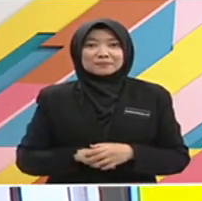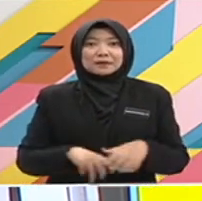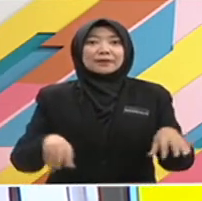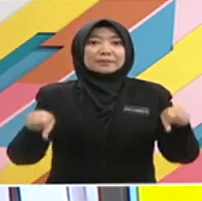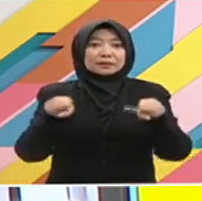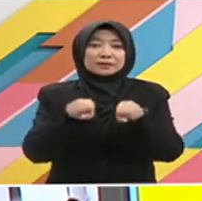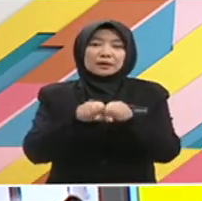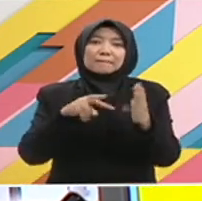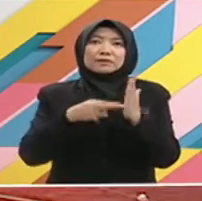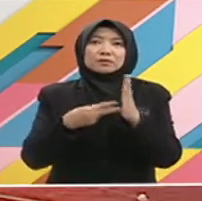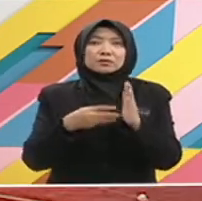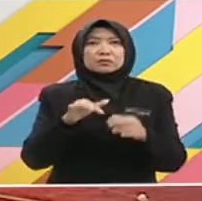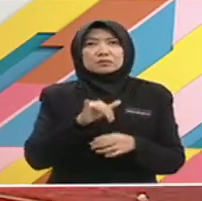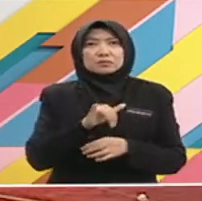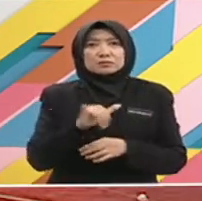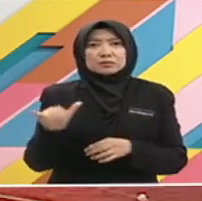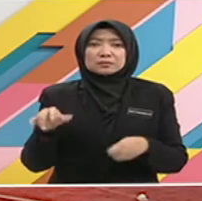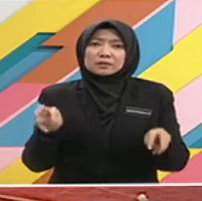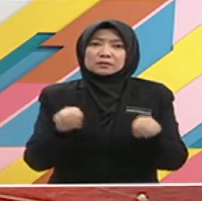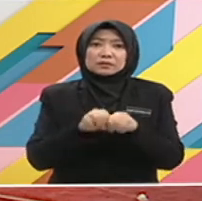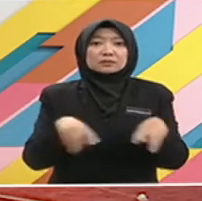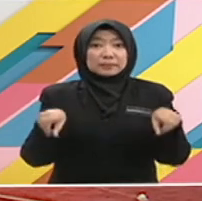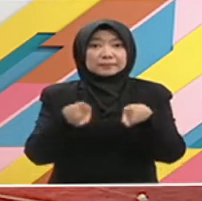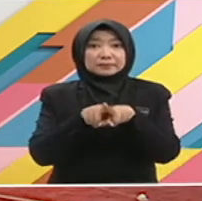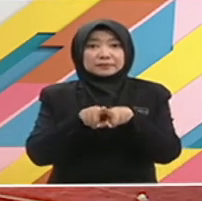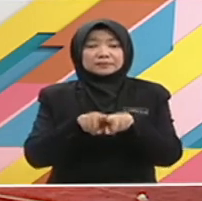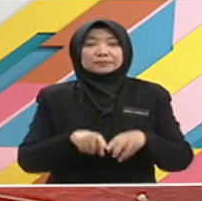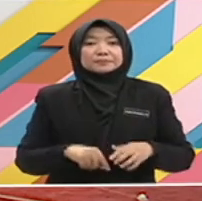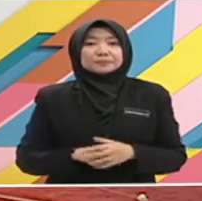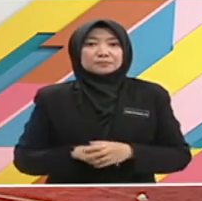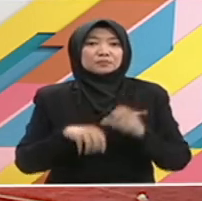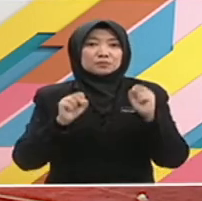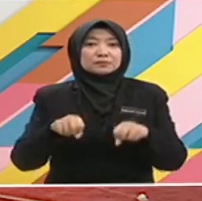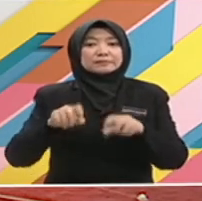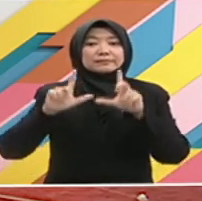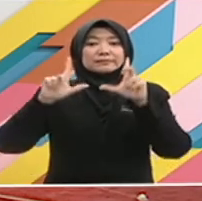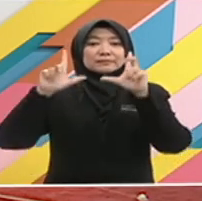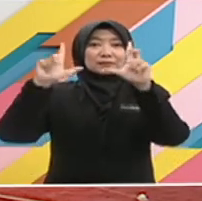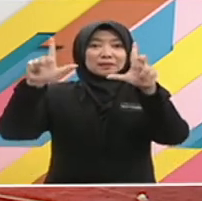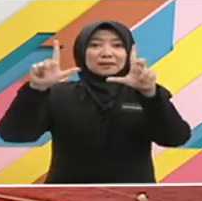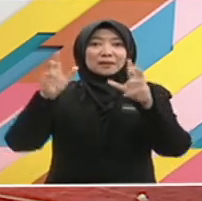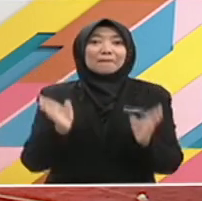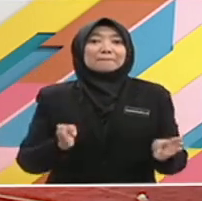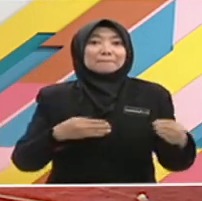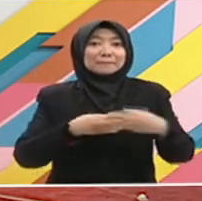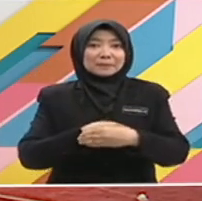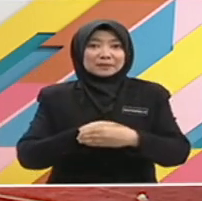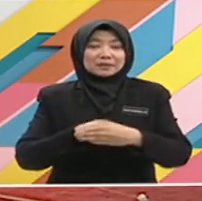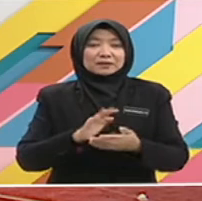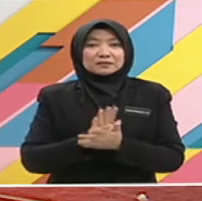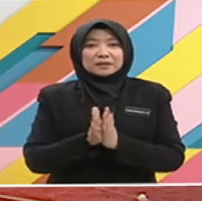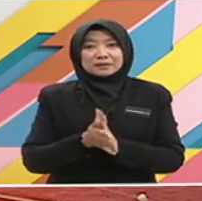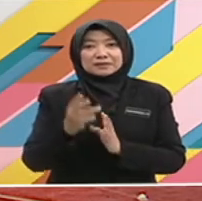Wah, seronoknya okay. dahlah cantik. Nanti, boleh buat balik nanti. Ya? Saya akan letak kat bilik saya. Daripada kita nak buat magic terus, jadi hasil